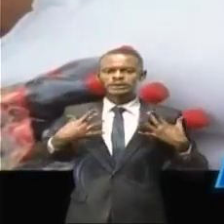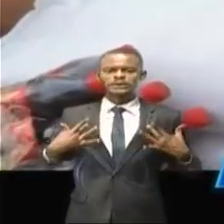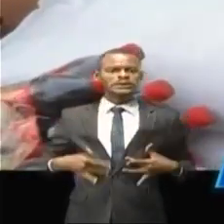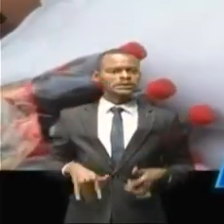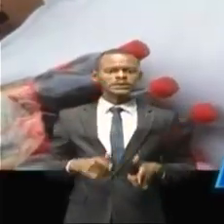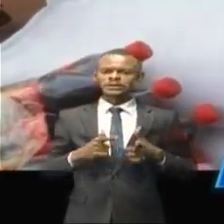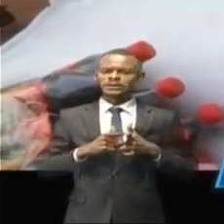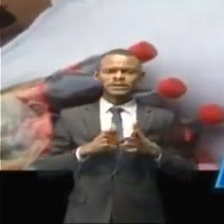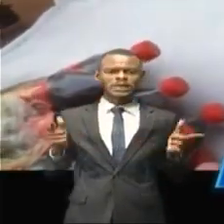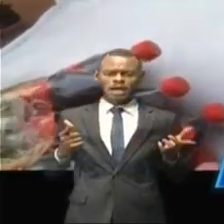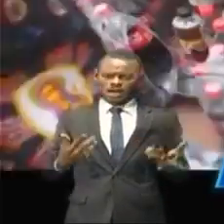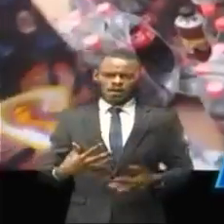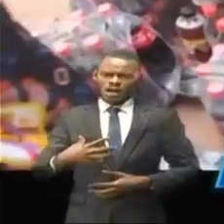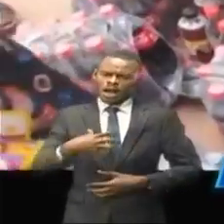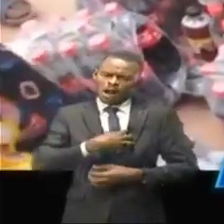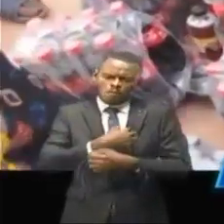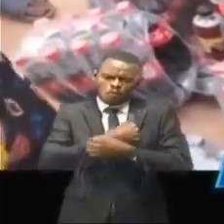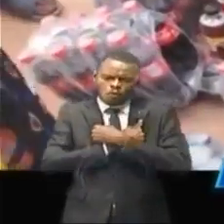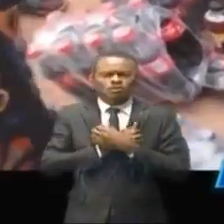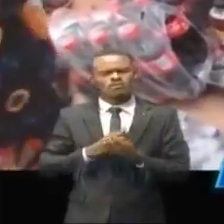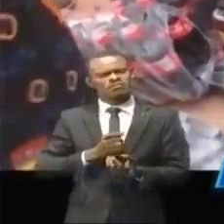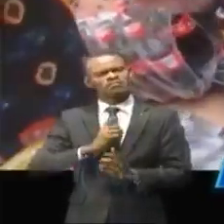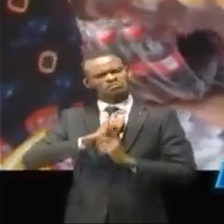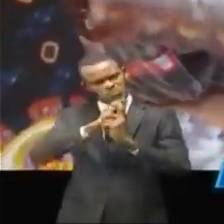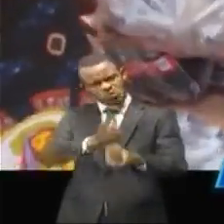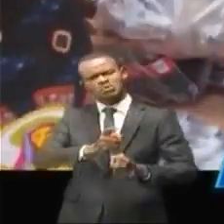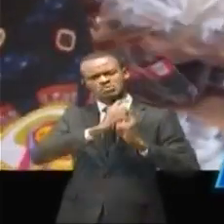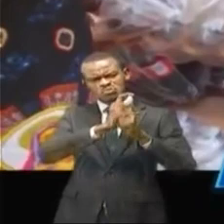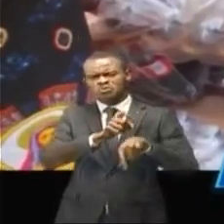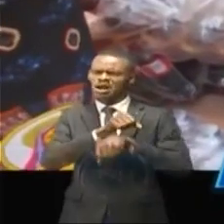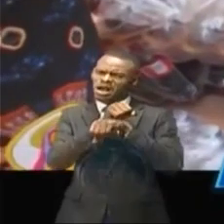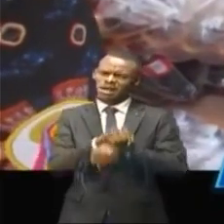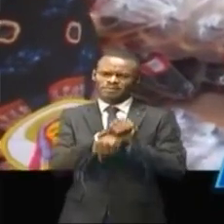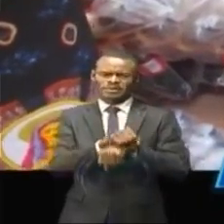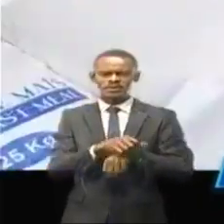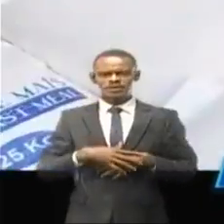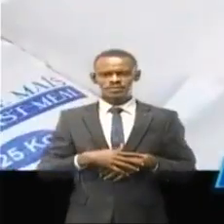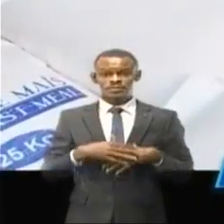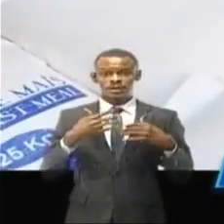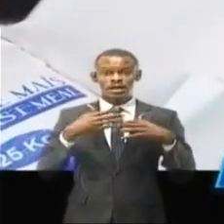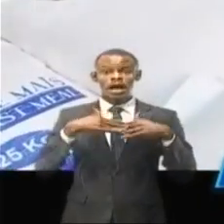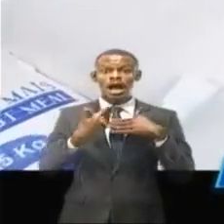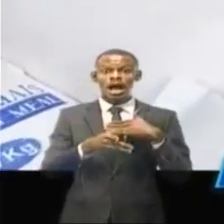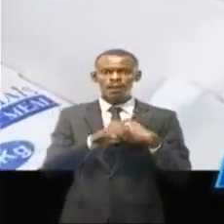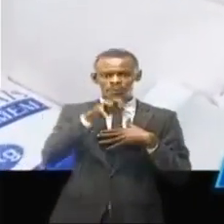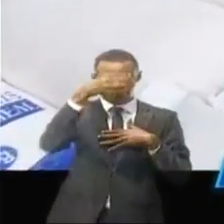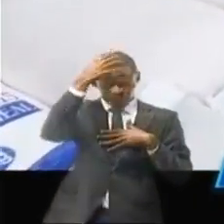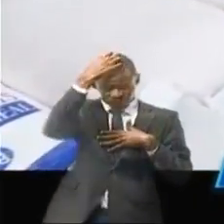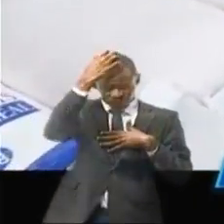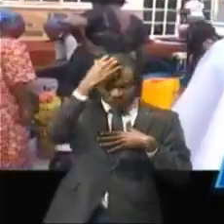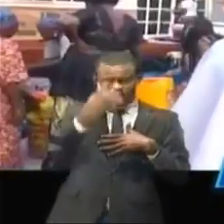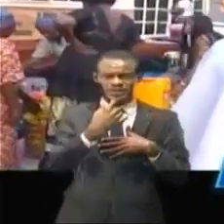nature de générosité. L'évêque du diocèse de Kolwezi a imploré ensuite une pluie de bénédictions sur Fifi Masuka Saini. C'est une